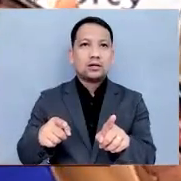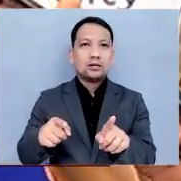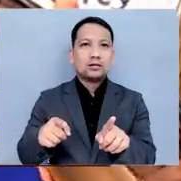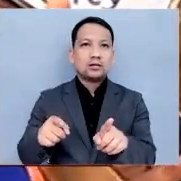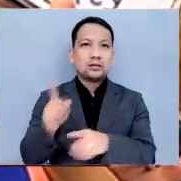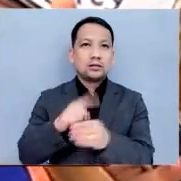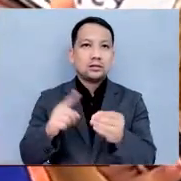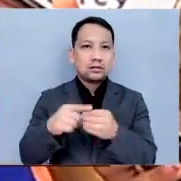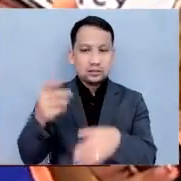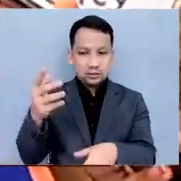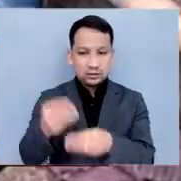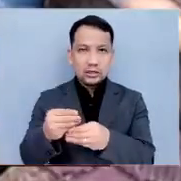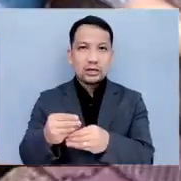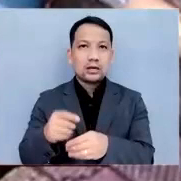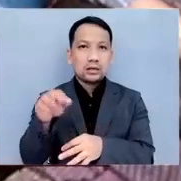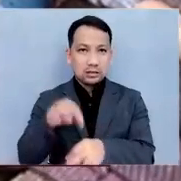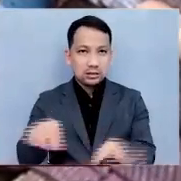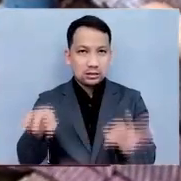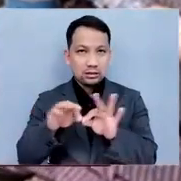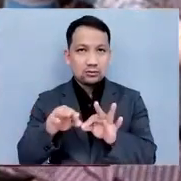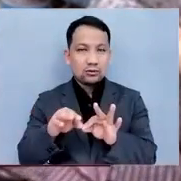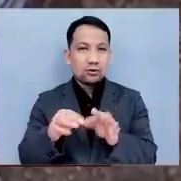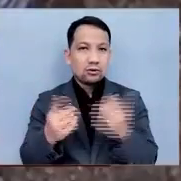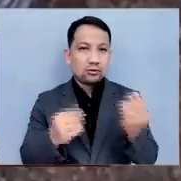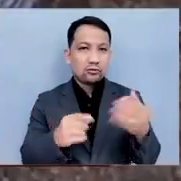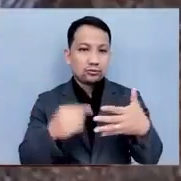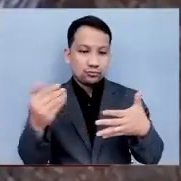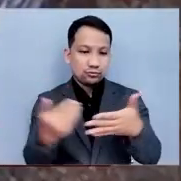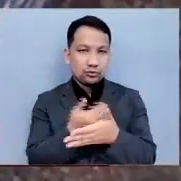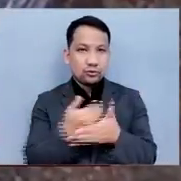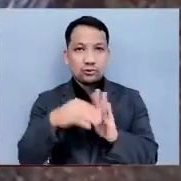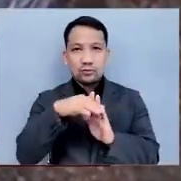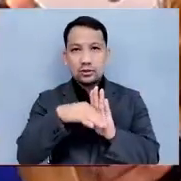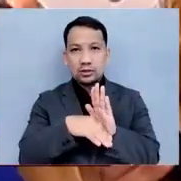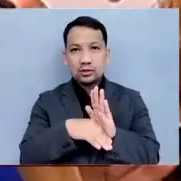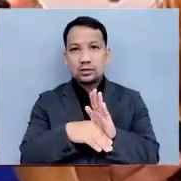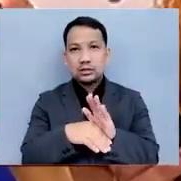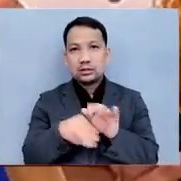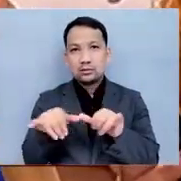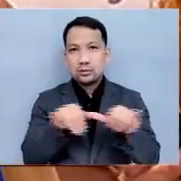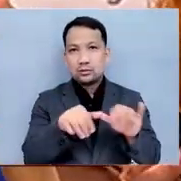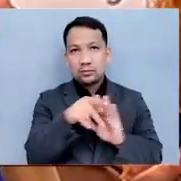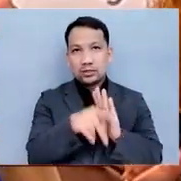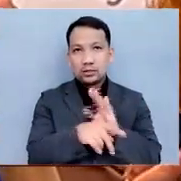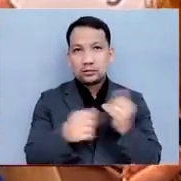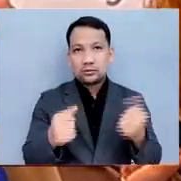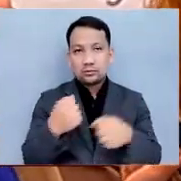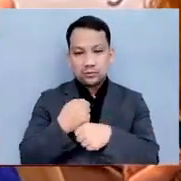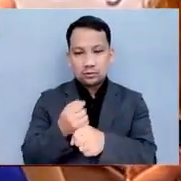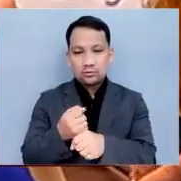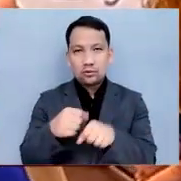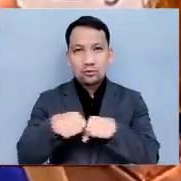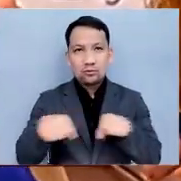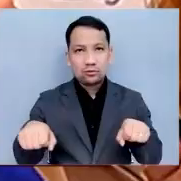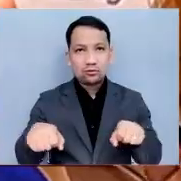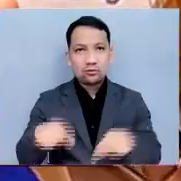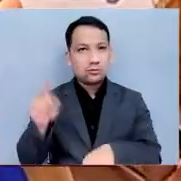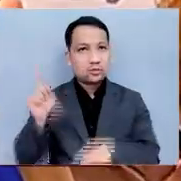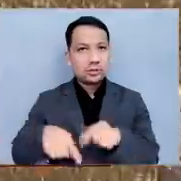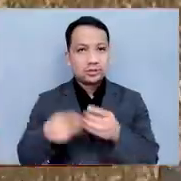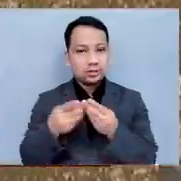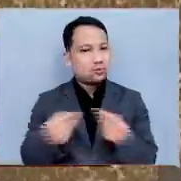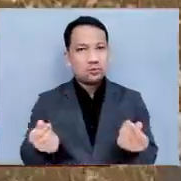Idagdag ko lang na dapat ma-implement po yung mga new mitigating measures. Hopefully, maayos po natin at hindi po na magkakaroon ng